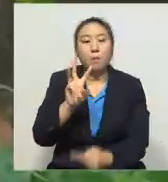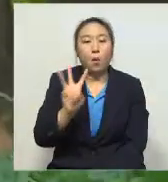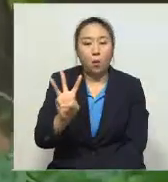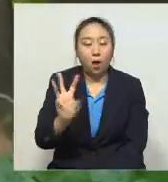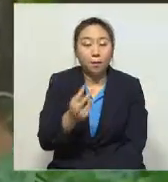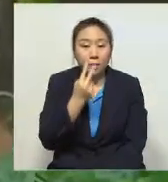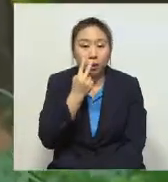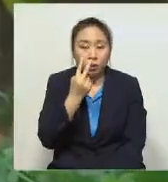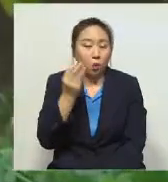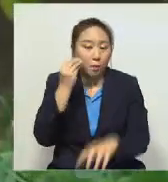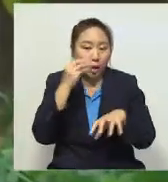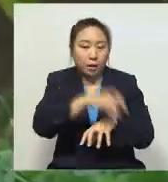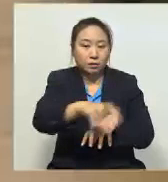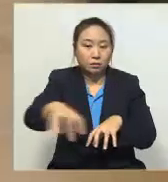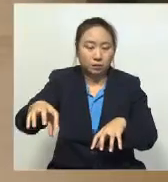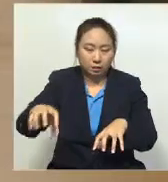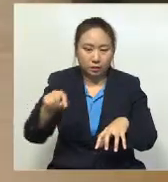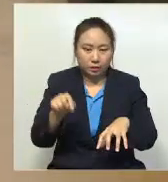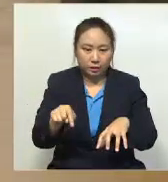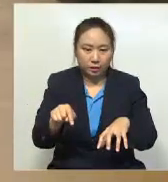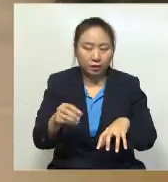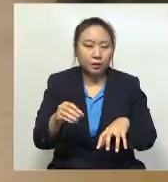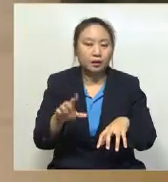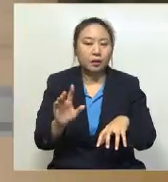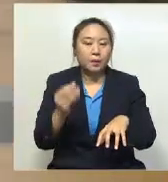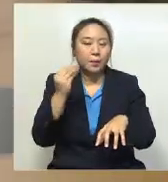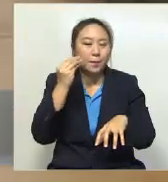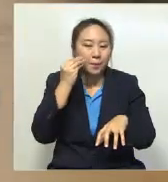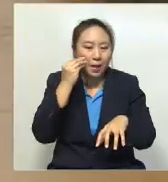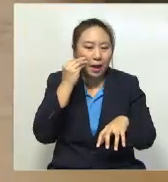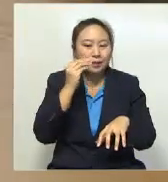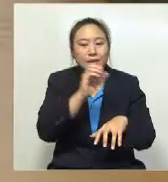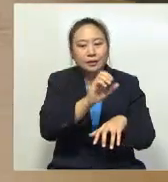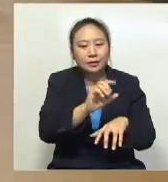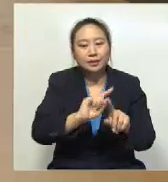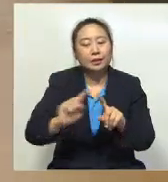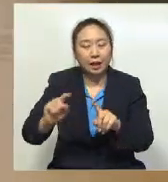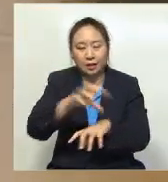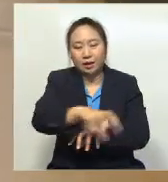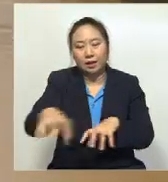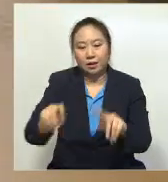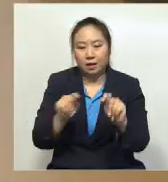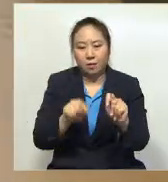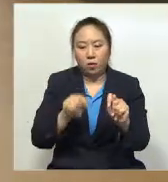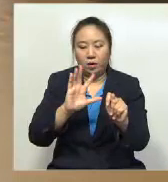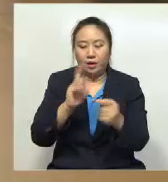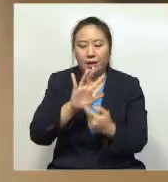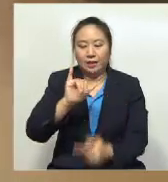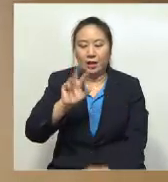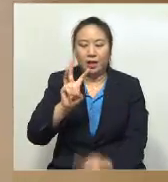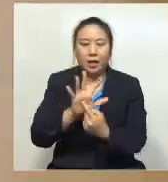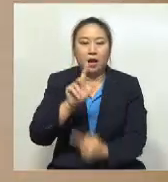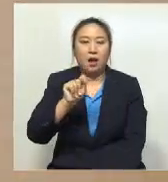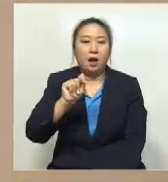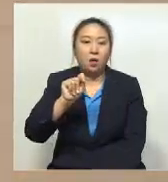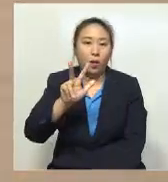พหมู่บ้านกันนะคะที่บ้านซ่านบ้านดอนสถานและที่บ้านต้นแหลงนะคะตำบลชัยวัฒนาอำเภอปัว